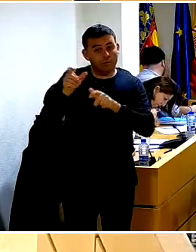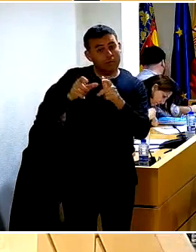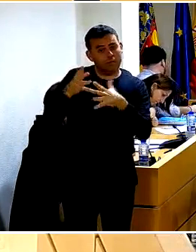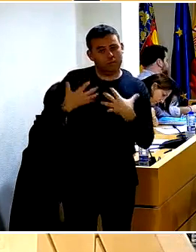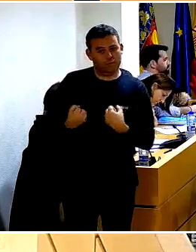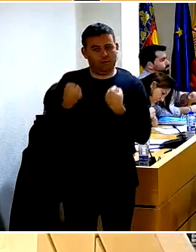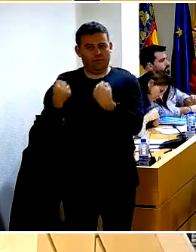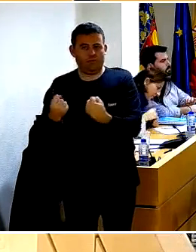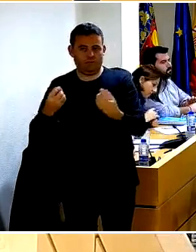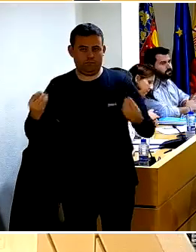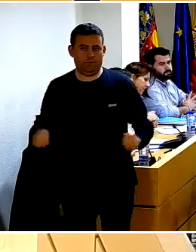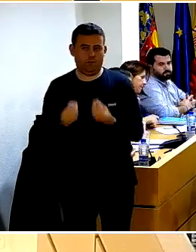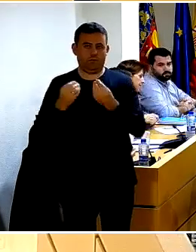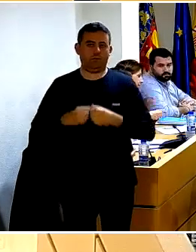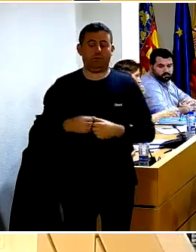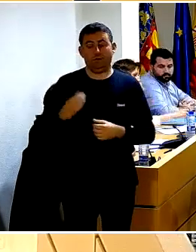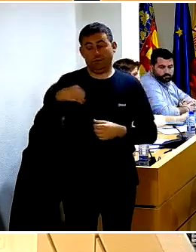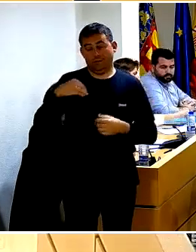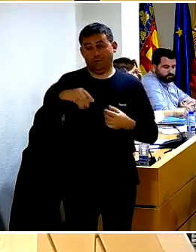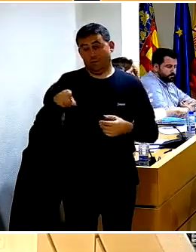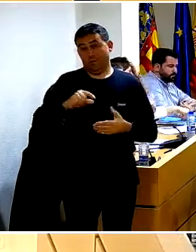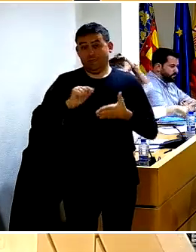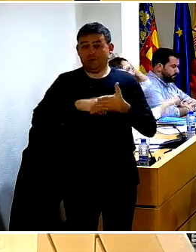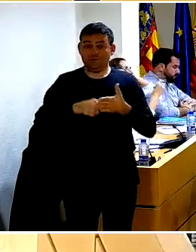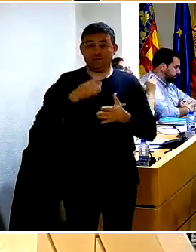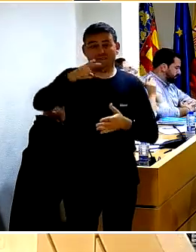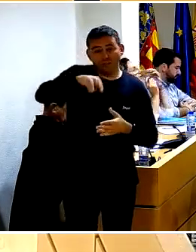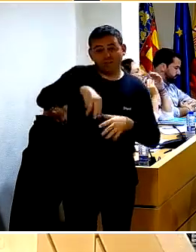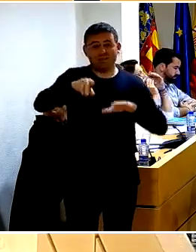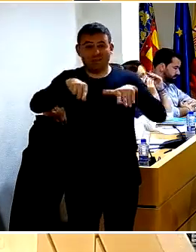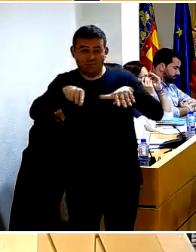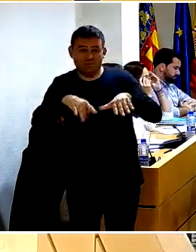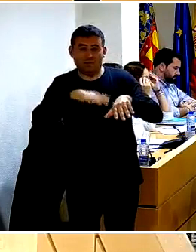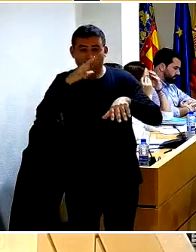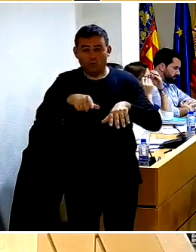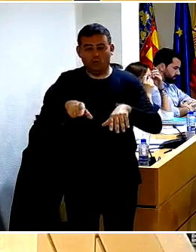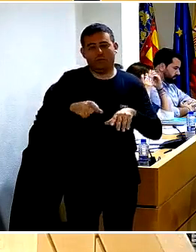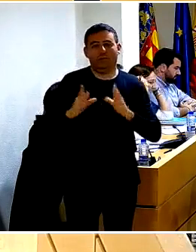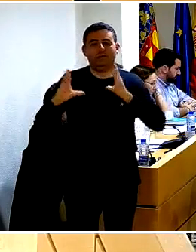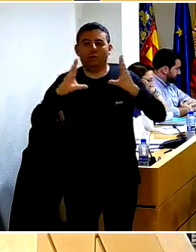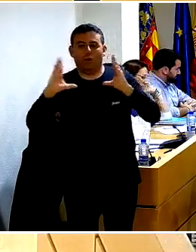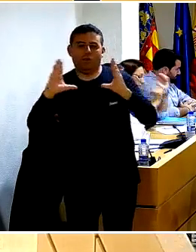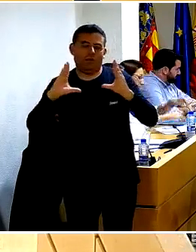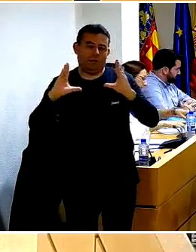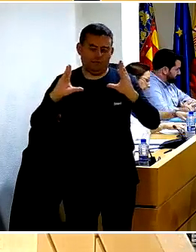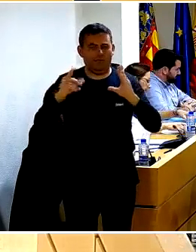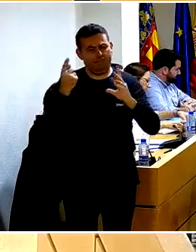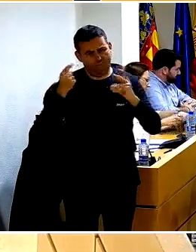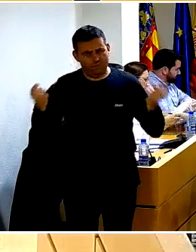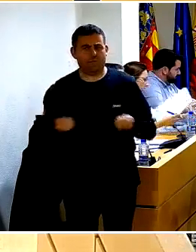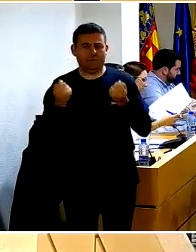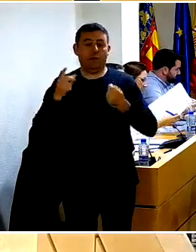3 a 6 mesos que es fan per a èpoques estivals i suplències per vacances, milloraran sensiblement l'eficàcia